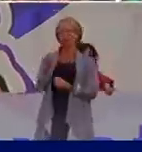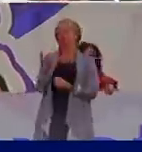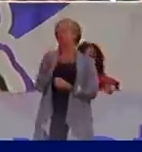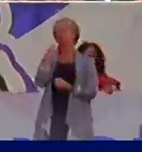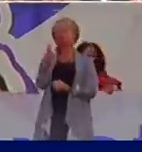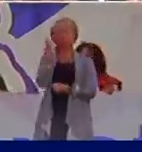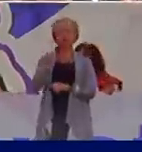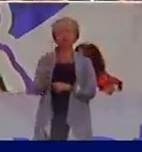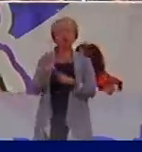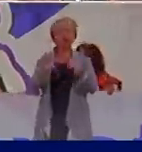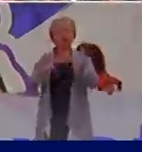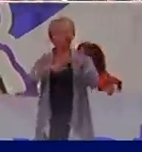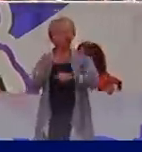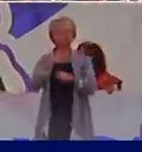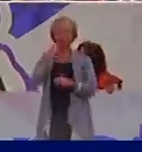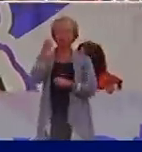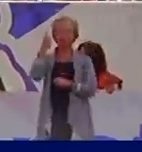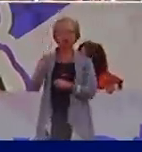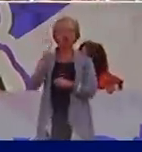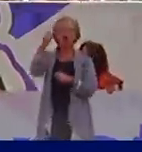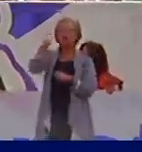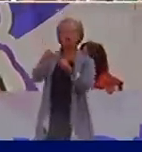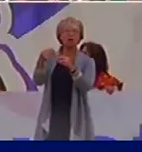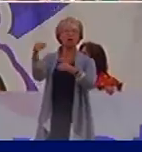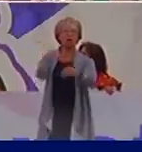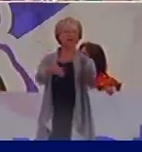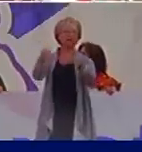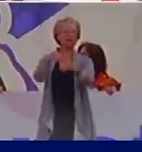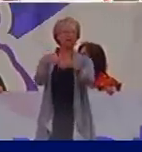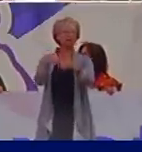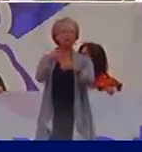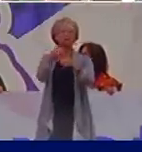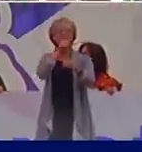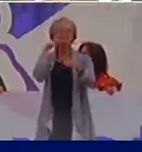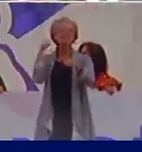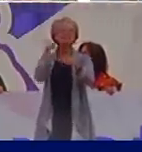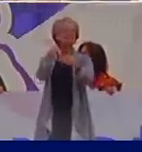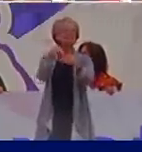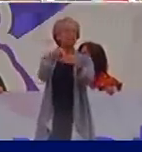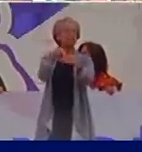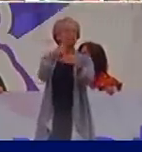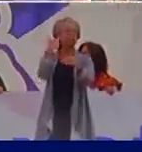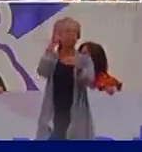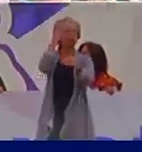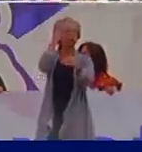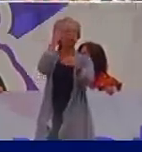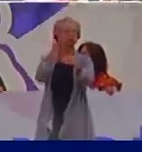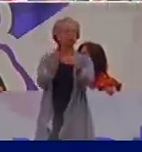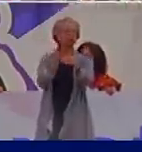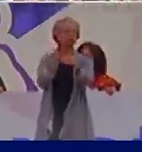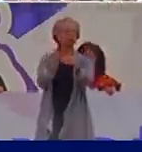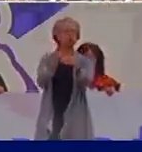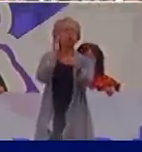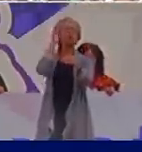e continueremo a dire di no con un referendum. E il referendum servirà a